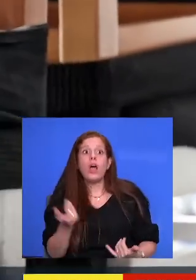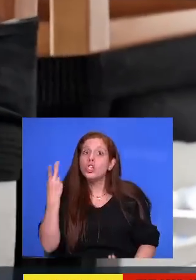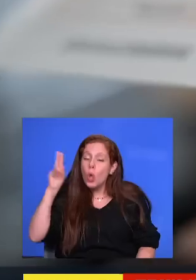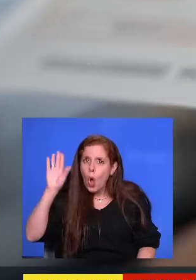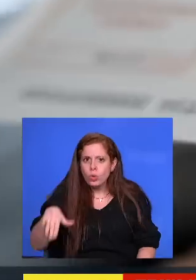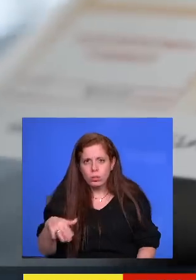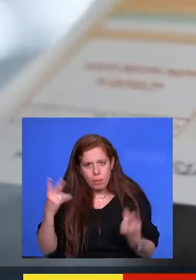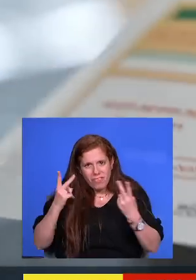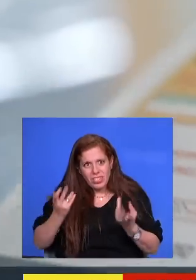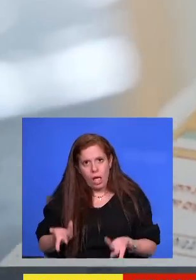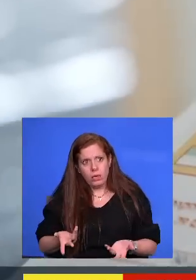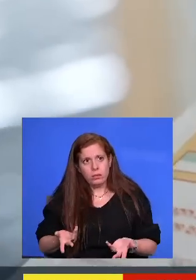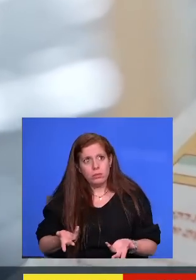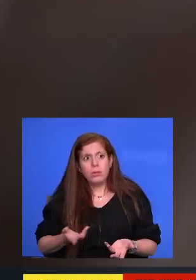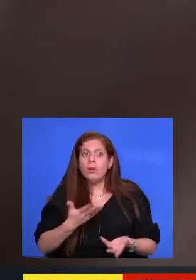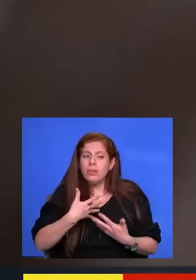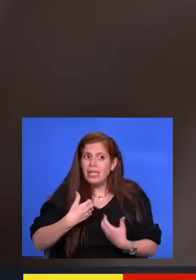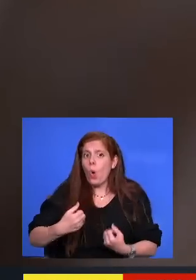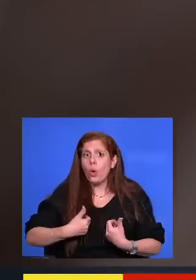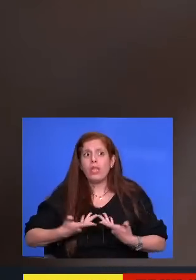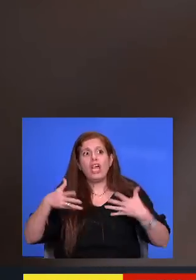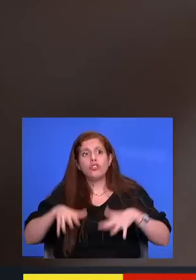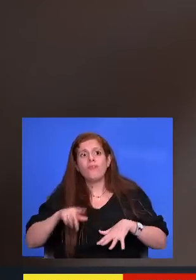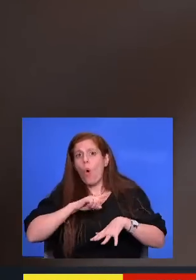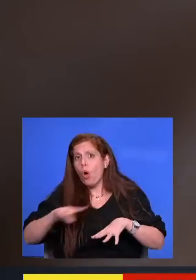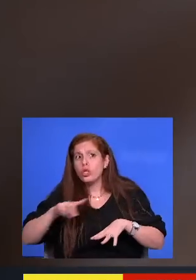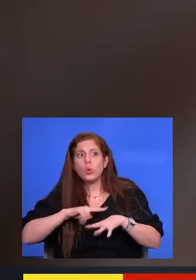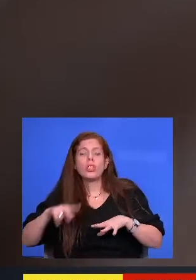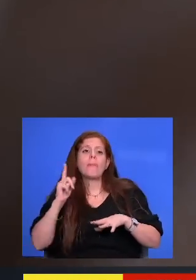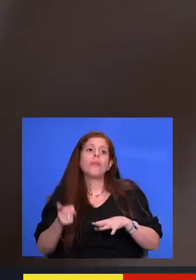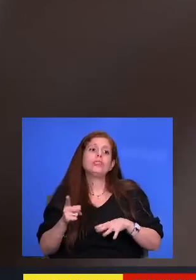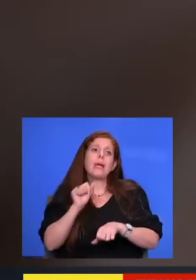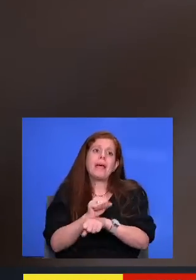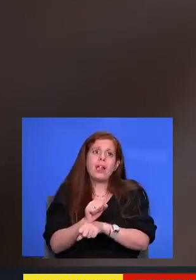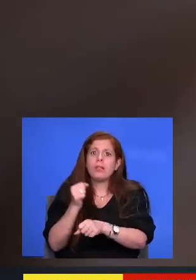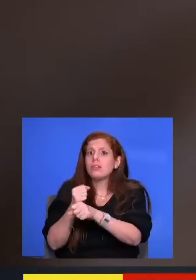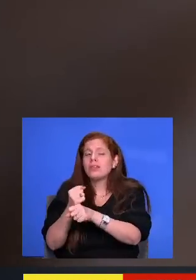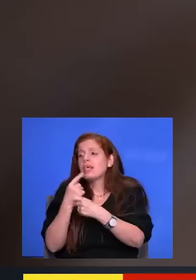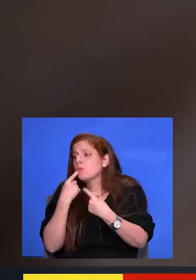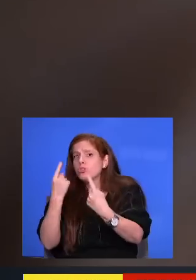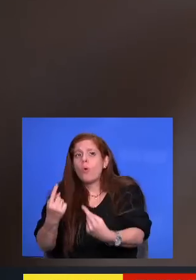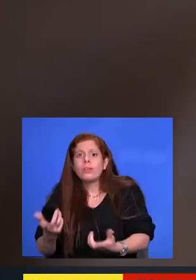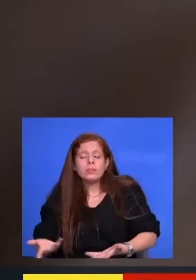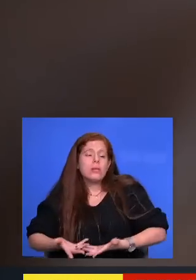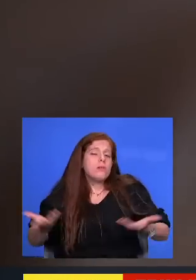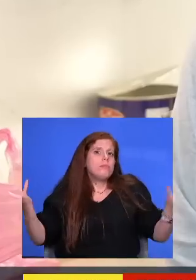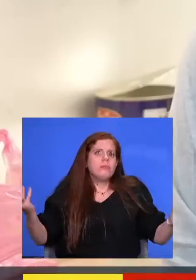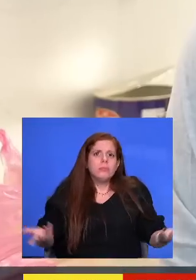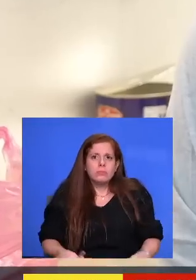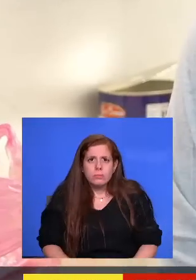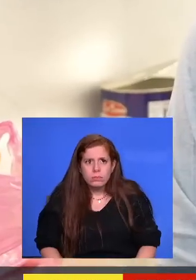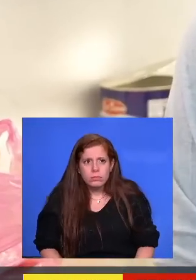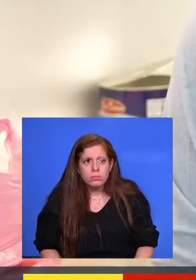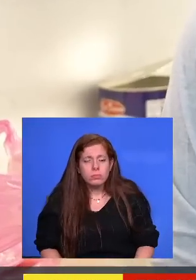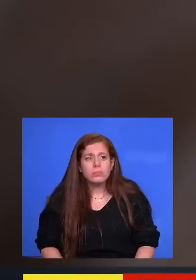בוודאי. בואו תיקחו אותי, אני אשב חודש, חודשיים, לא יודע כמה שצריך בכלא. עונש, ותעשו מה שאתם רוצים.